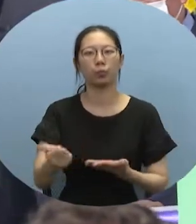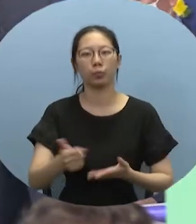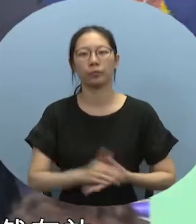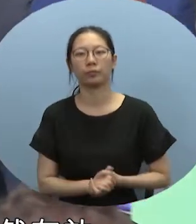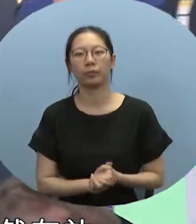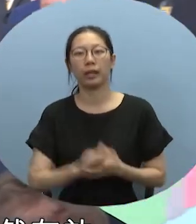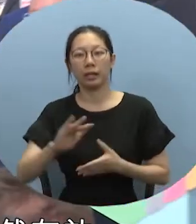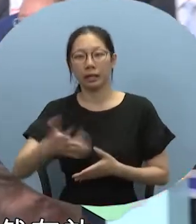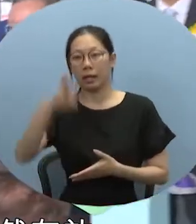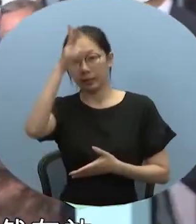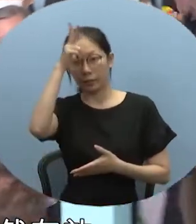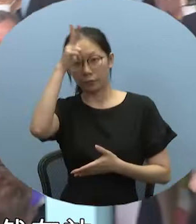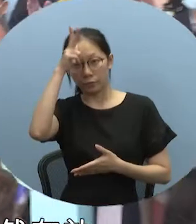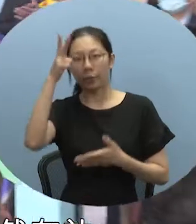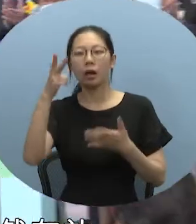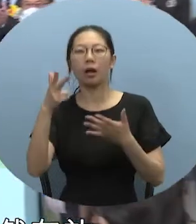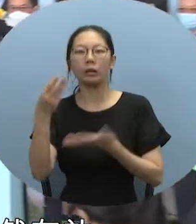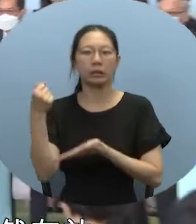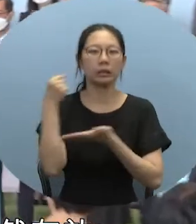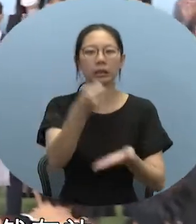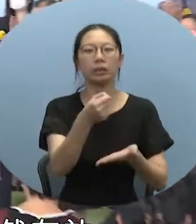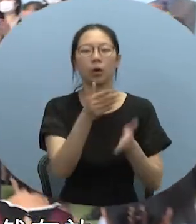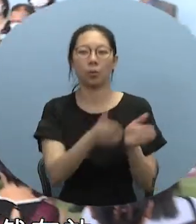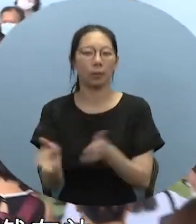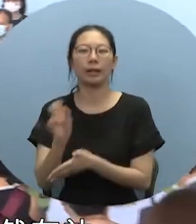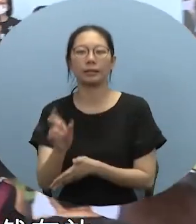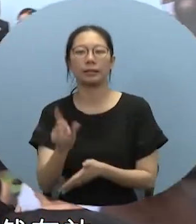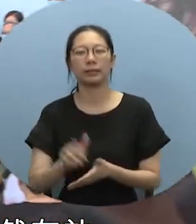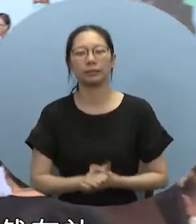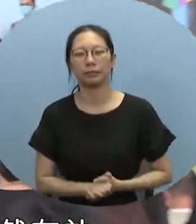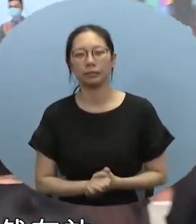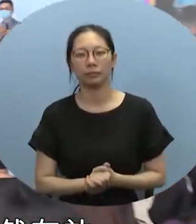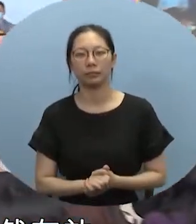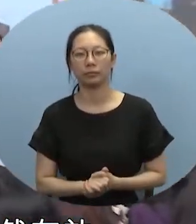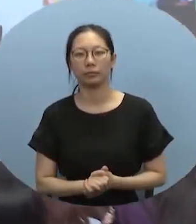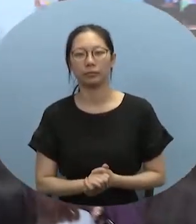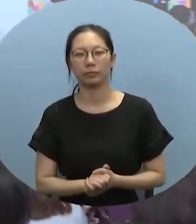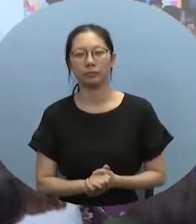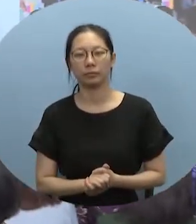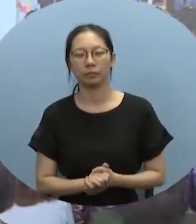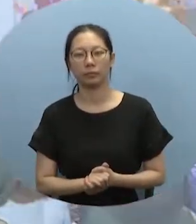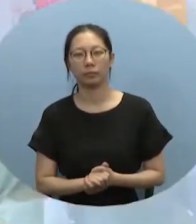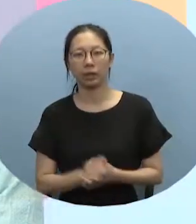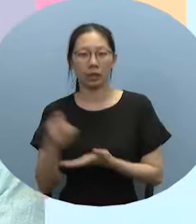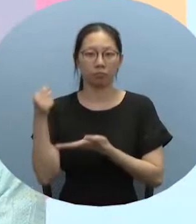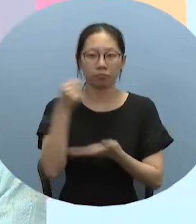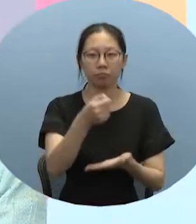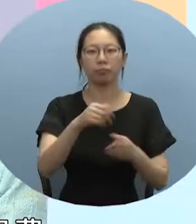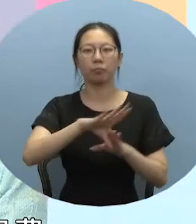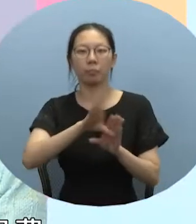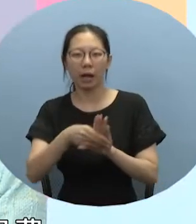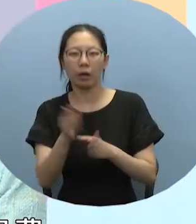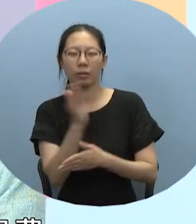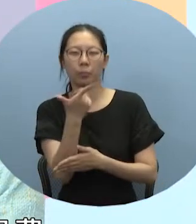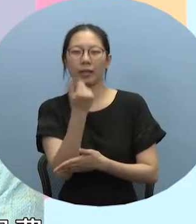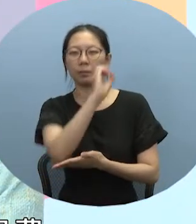行，但是政府資助參展費的安排是仍然有效的，資助應足以涵蓋大